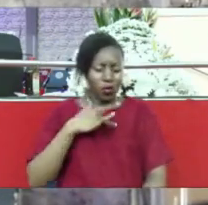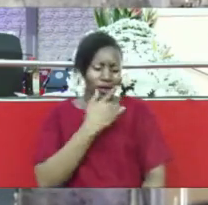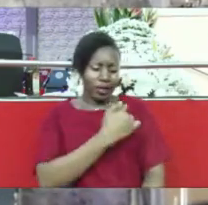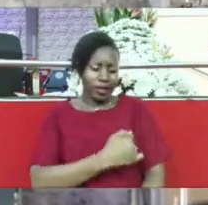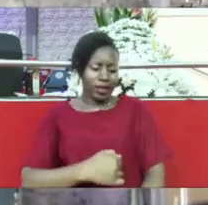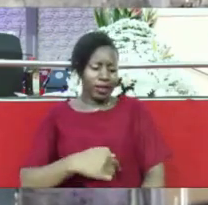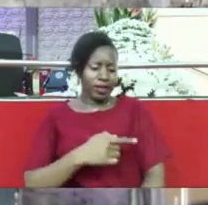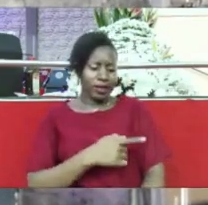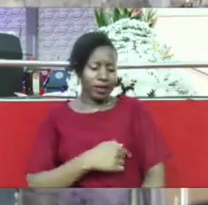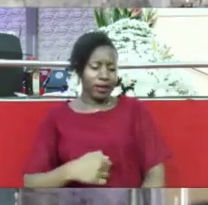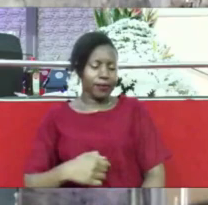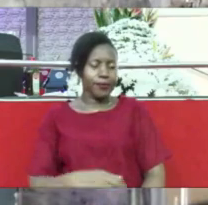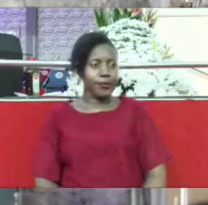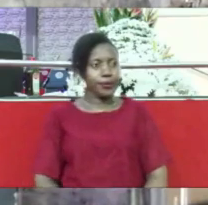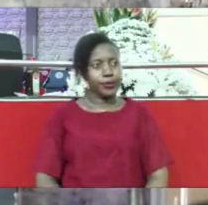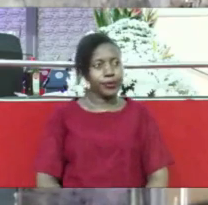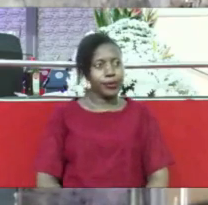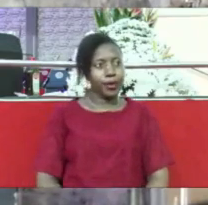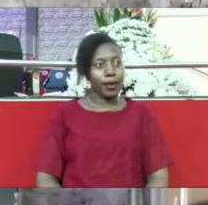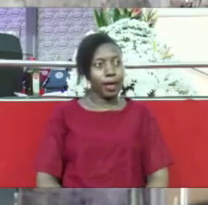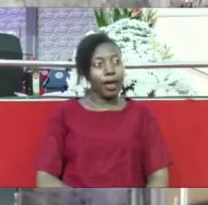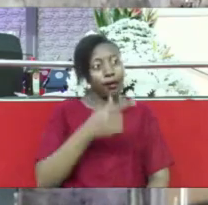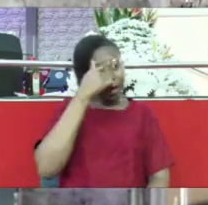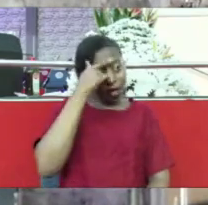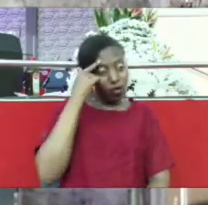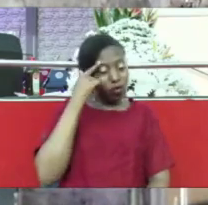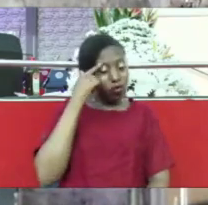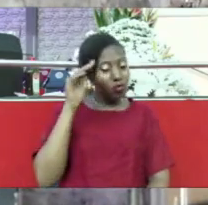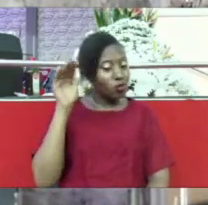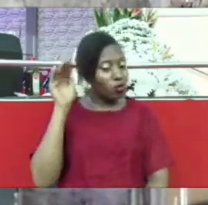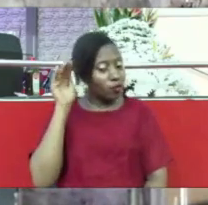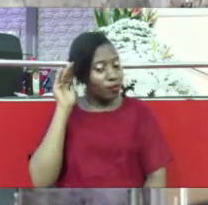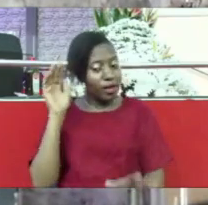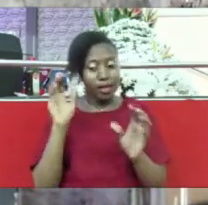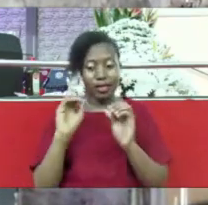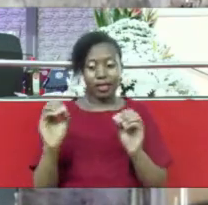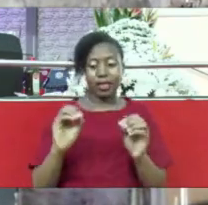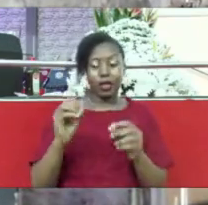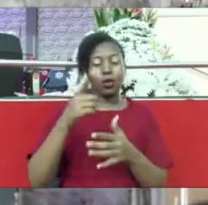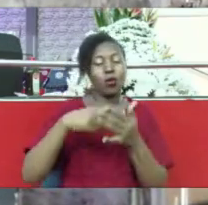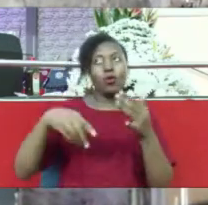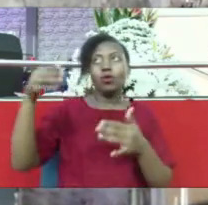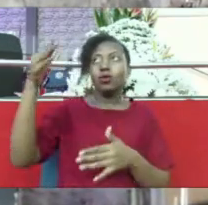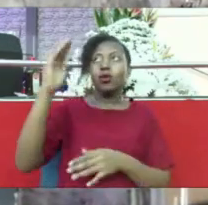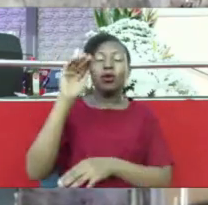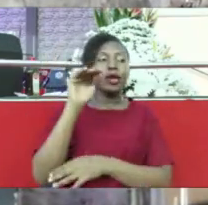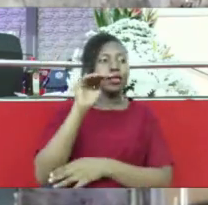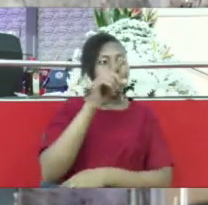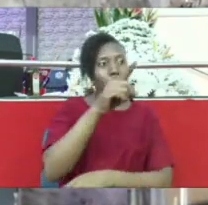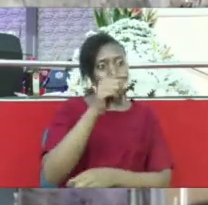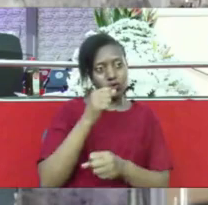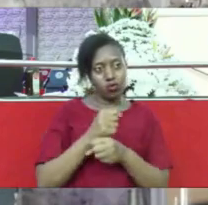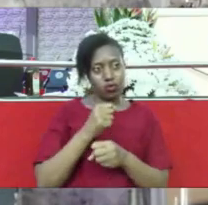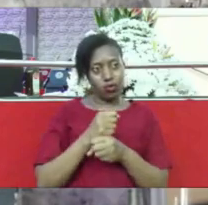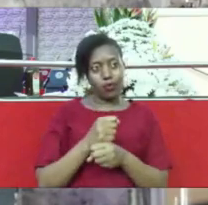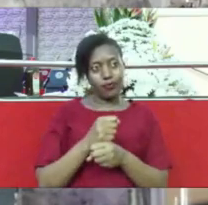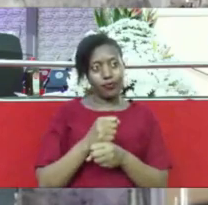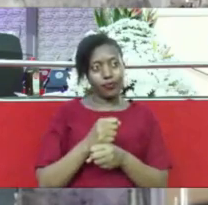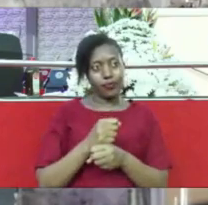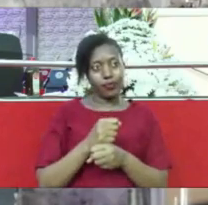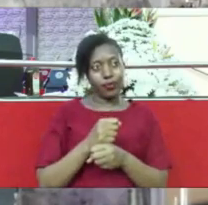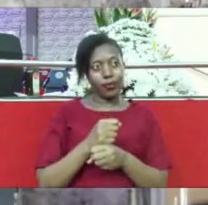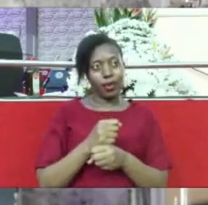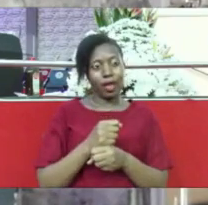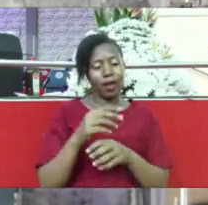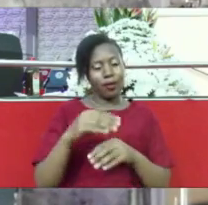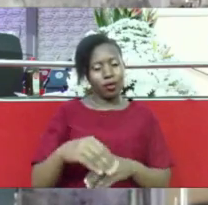sababu unajihisi umefanya dhambi. Because of not obeying what God has asked you to do. Kwa kutotii kile ambacho Mungu amesema ufanye. According to